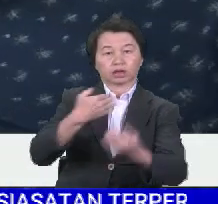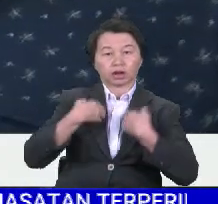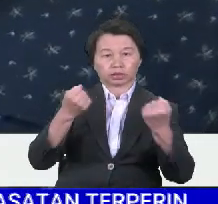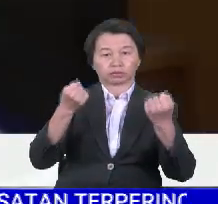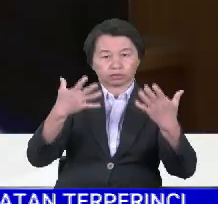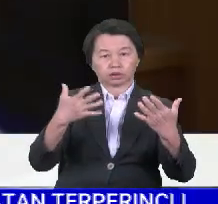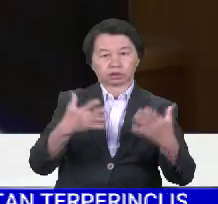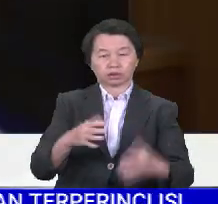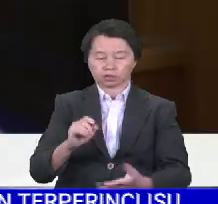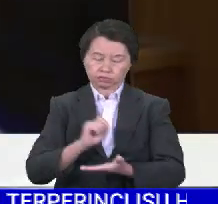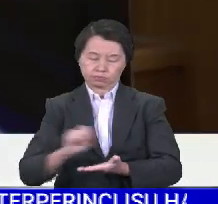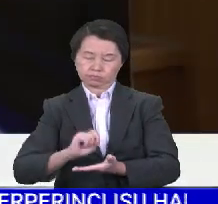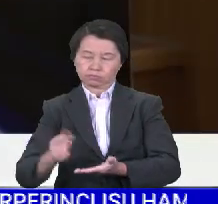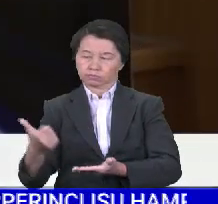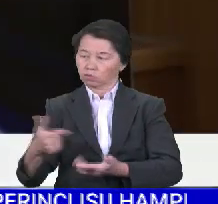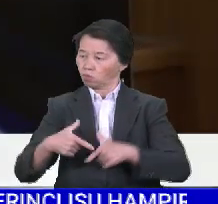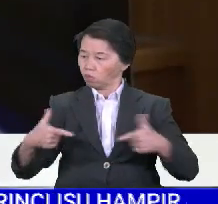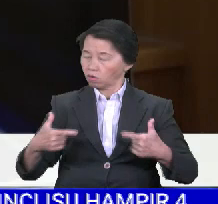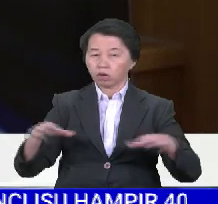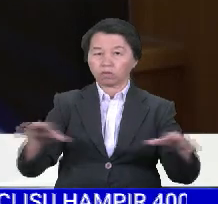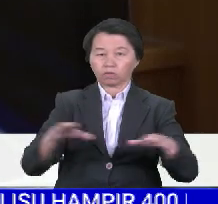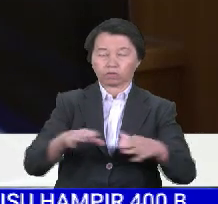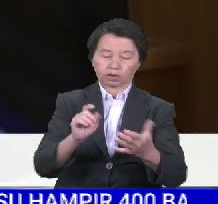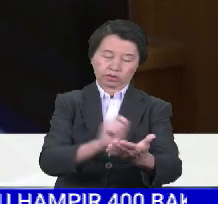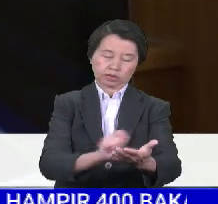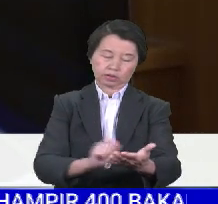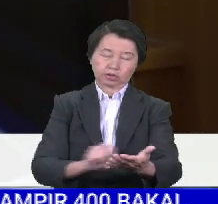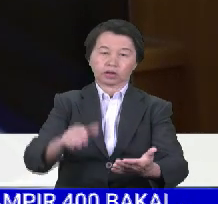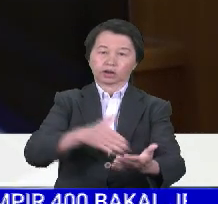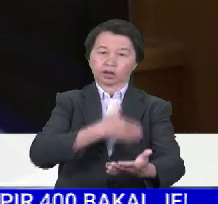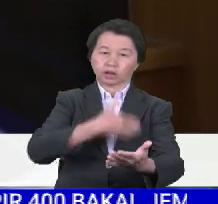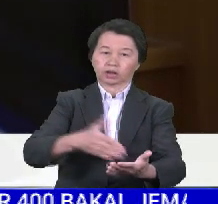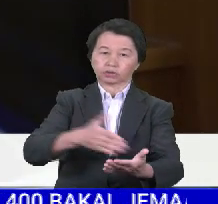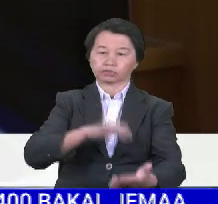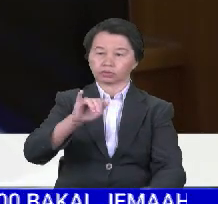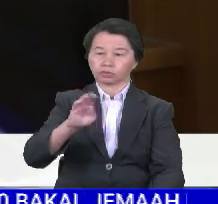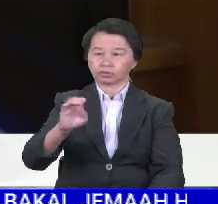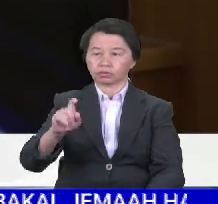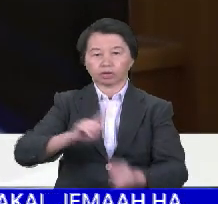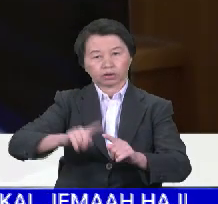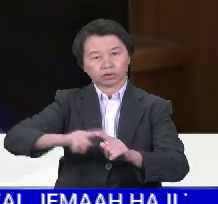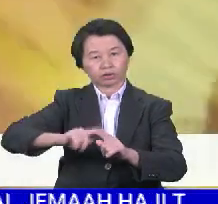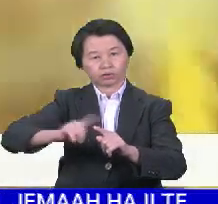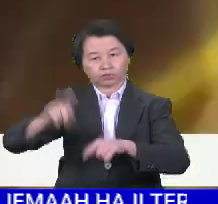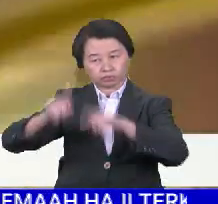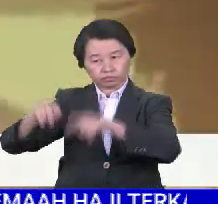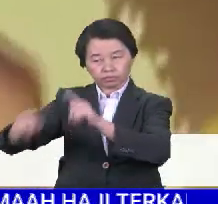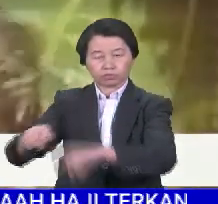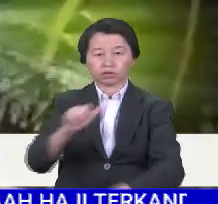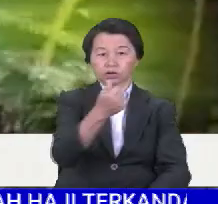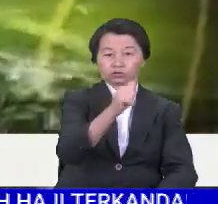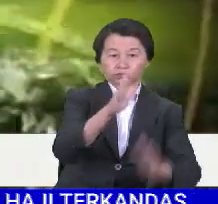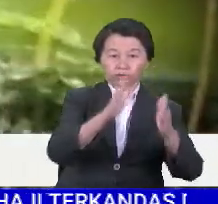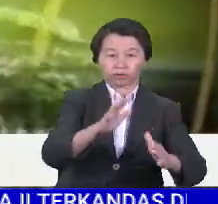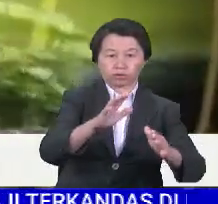ramai komposer yang lebih berani dalam menghasilkan karya lagu etnik daripada pelbagai genre. Sementara itu, 10 orang